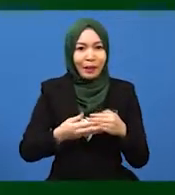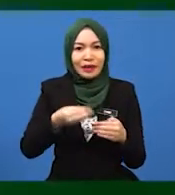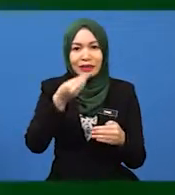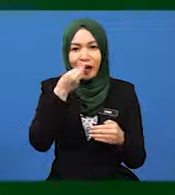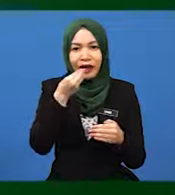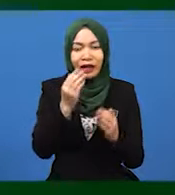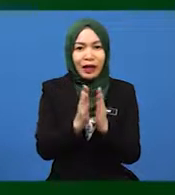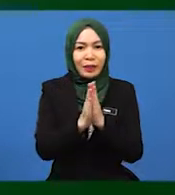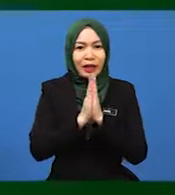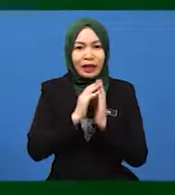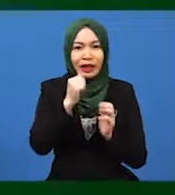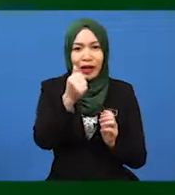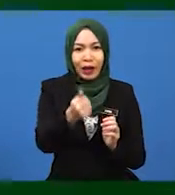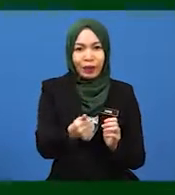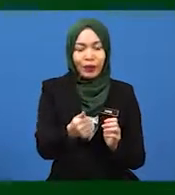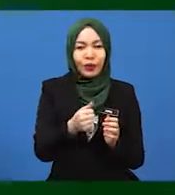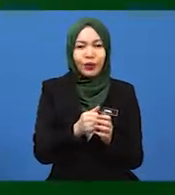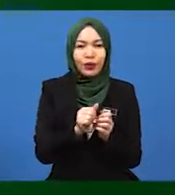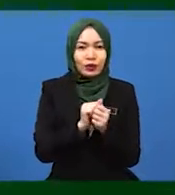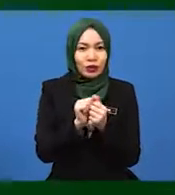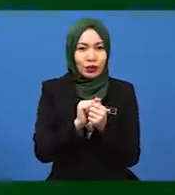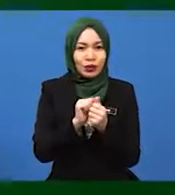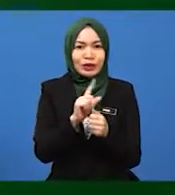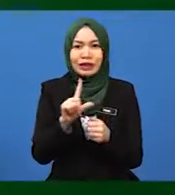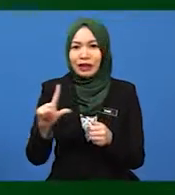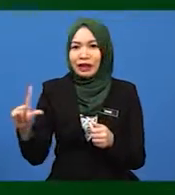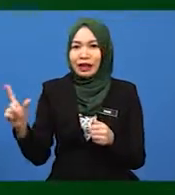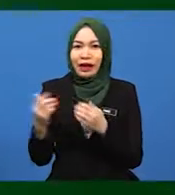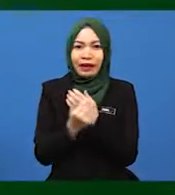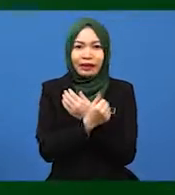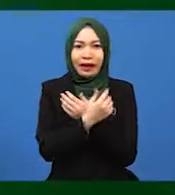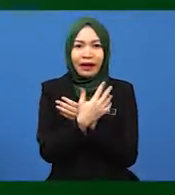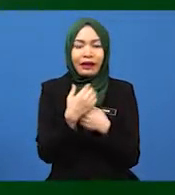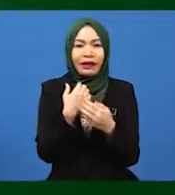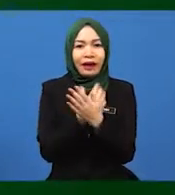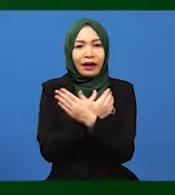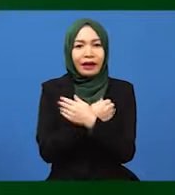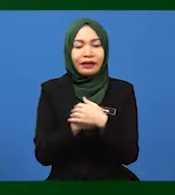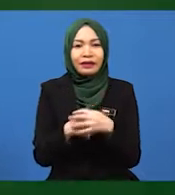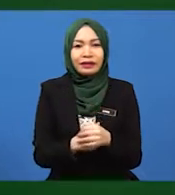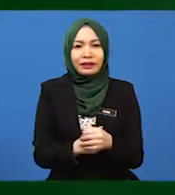makan, minta kamu cucilah tangan.